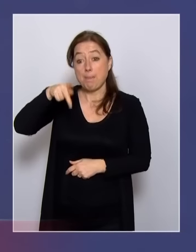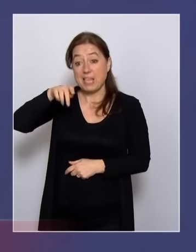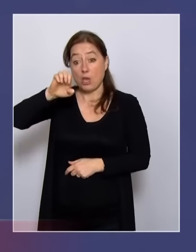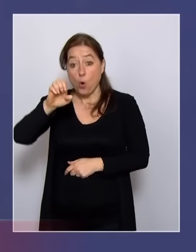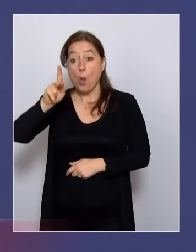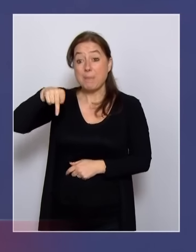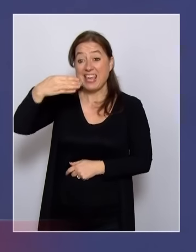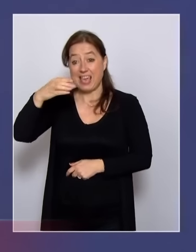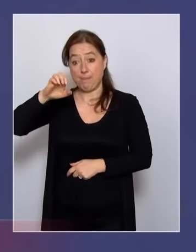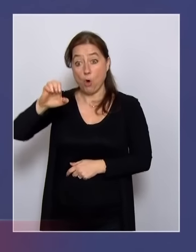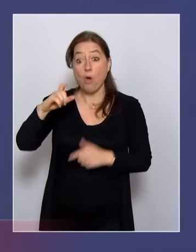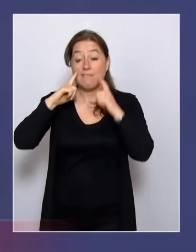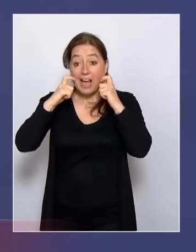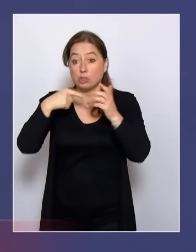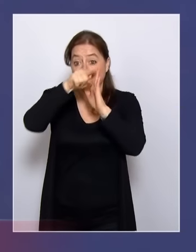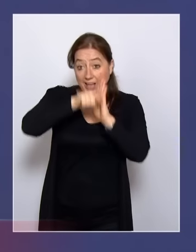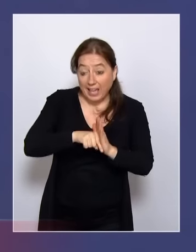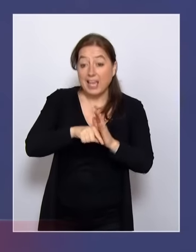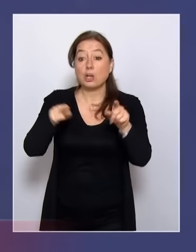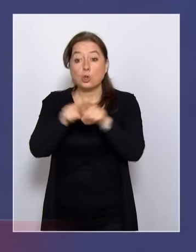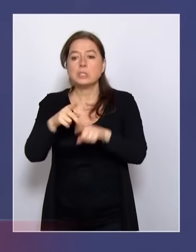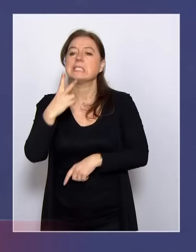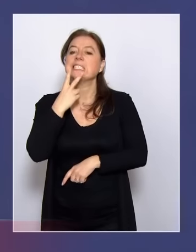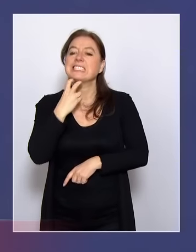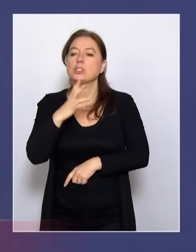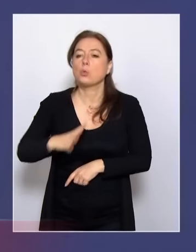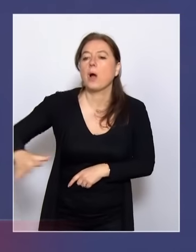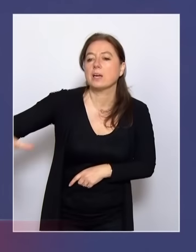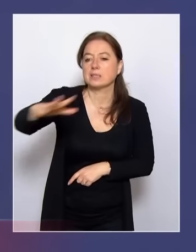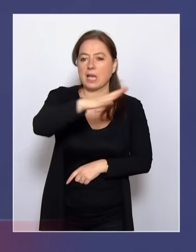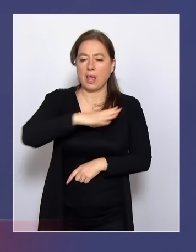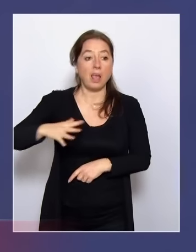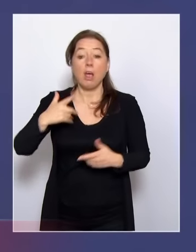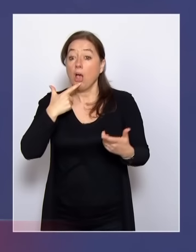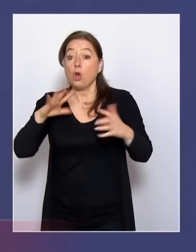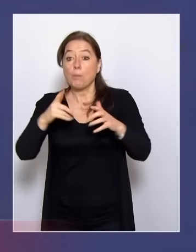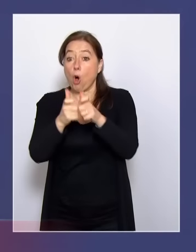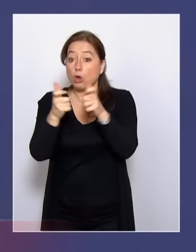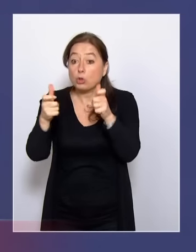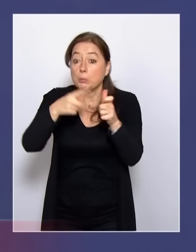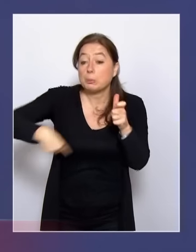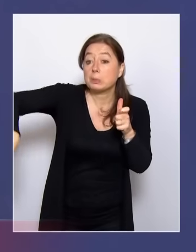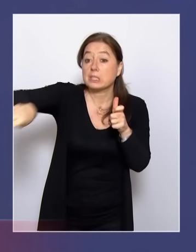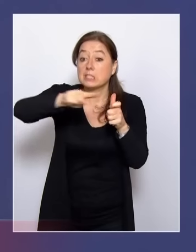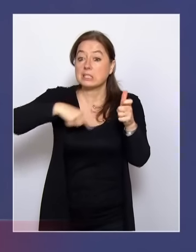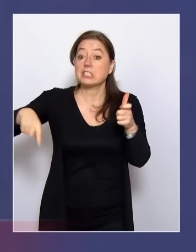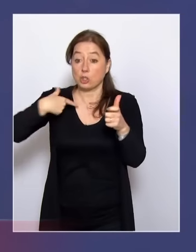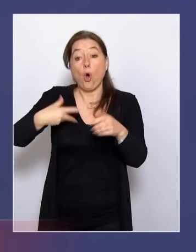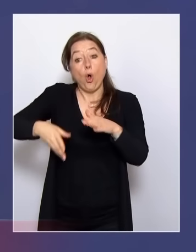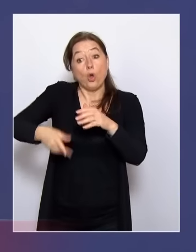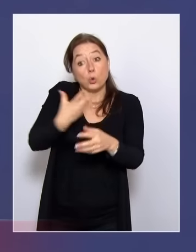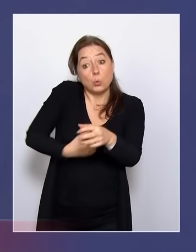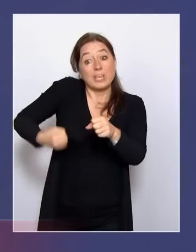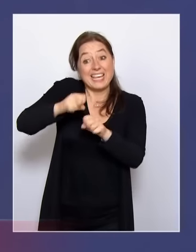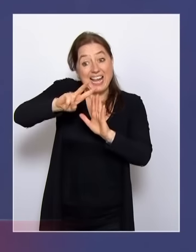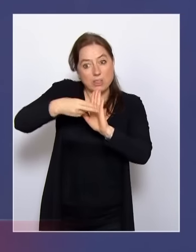Nous devons mieux associer nos entreprises, nos citoyens et nos territoires en amont, prendre en compte leurs contraintes dès l'étape d'élaboration de la norme mais aussi dans leur mise